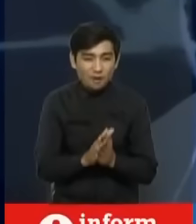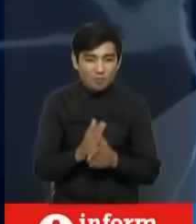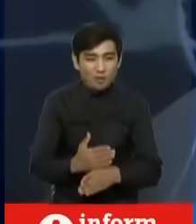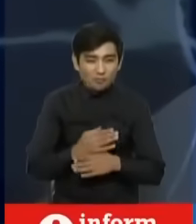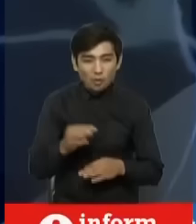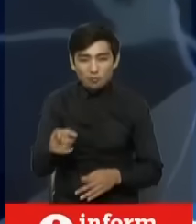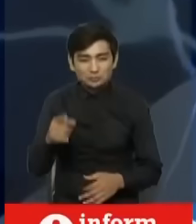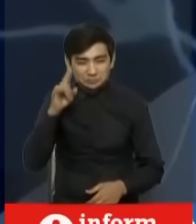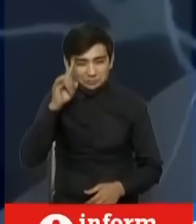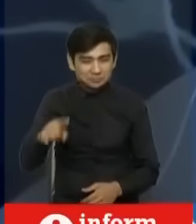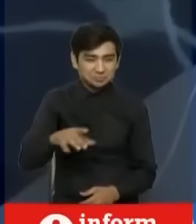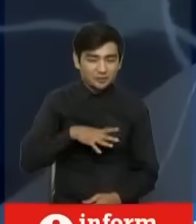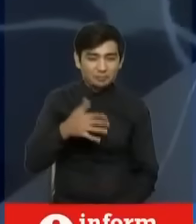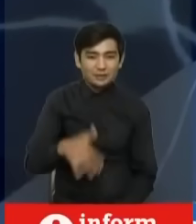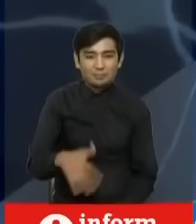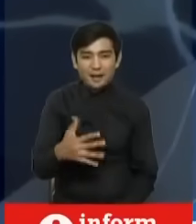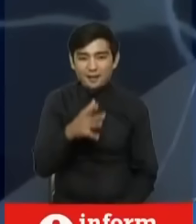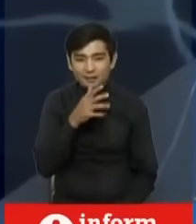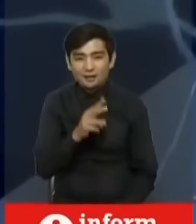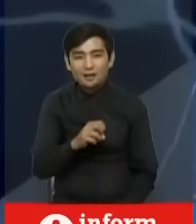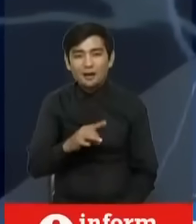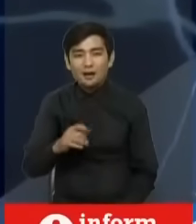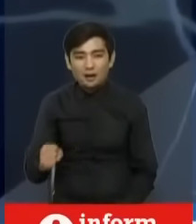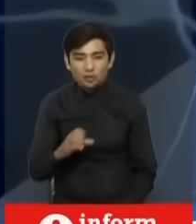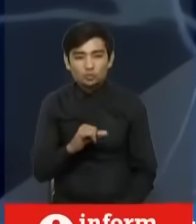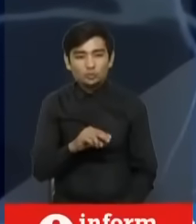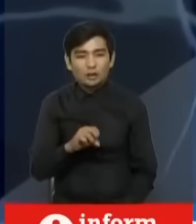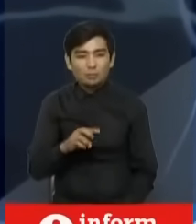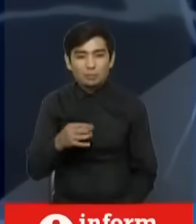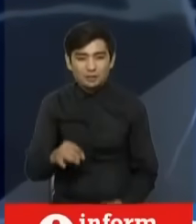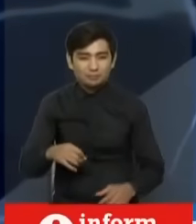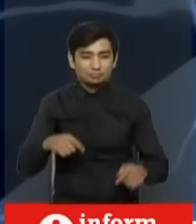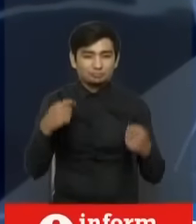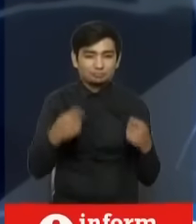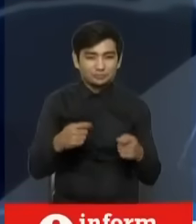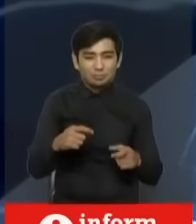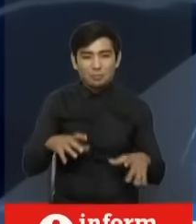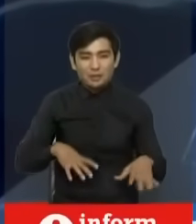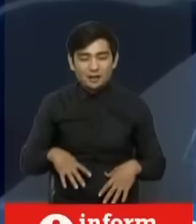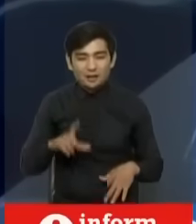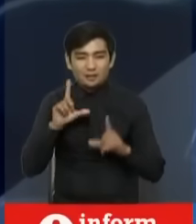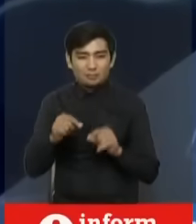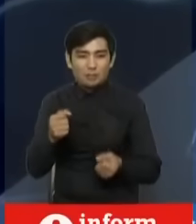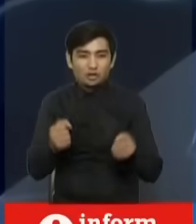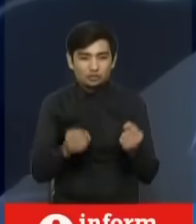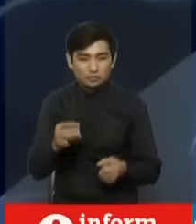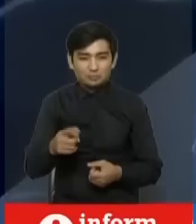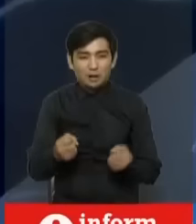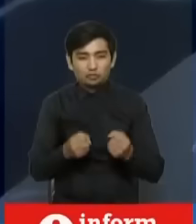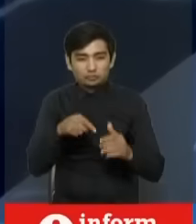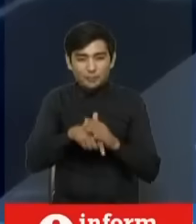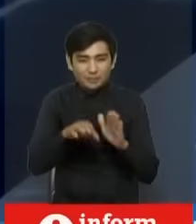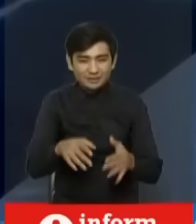помощи. 55-летняя Клара Султанбаева отправилась на авторынок продавать машину. В итоге ее задушили в авто